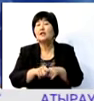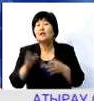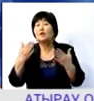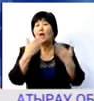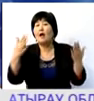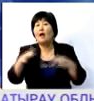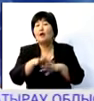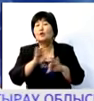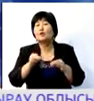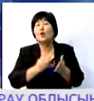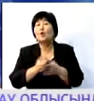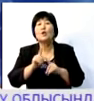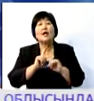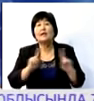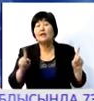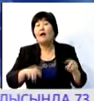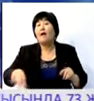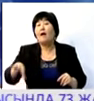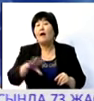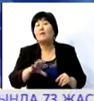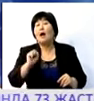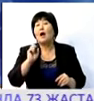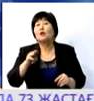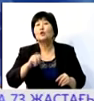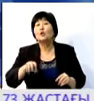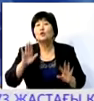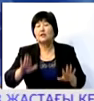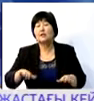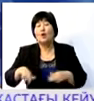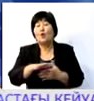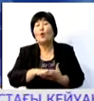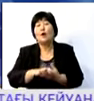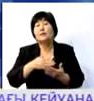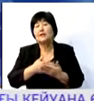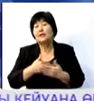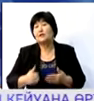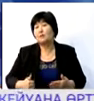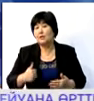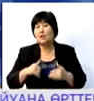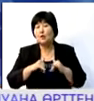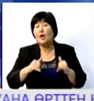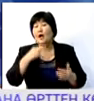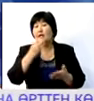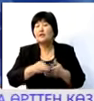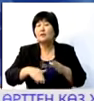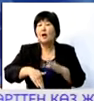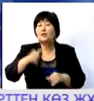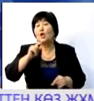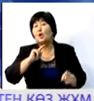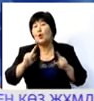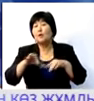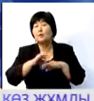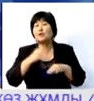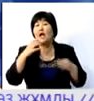халыққа түсіндіруде рөл ерекше. Аймақтағы ақжолдықтардың да қоғамдық саяси белсенділігі жоғары. Есеп беру сайлау конференциясын